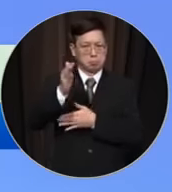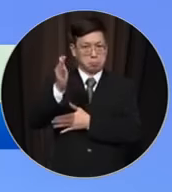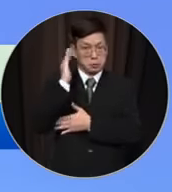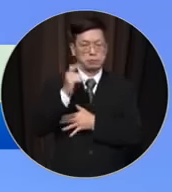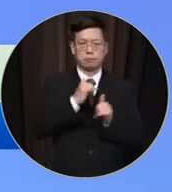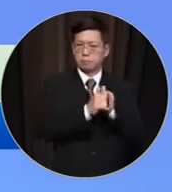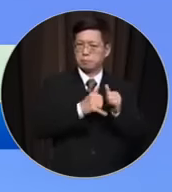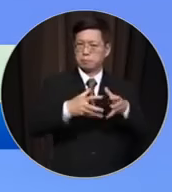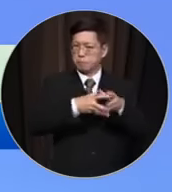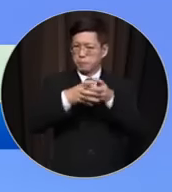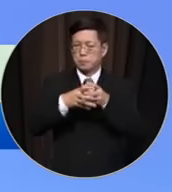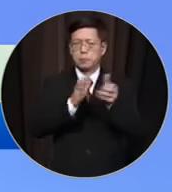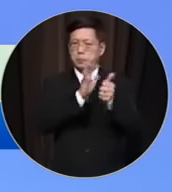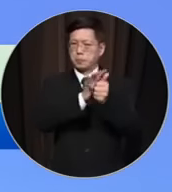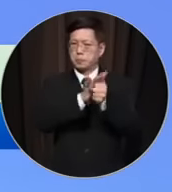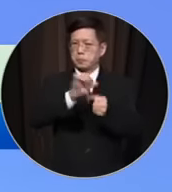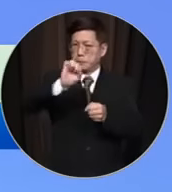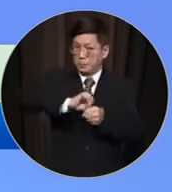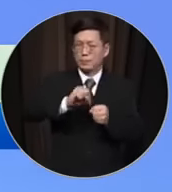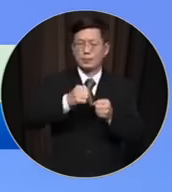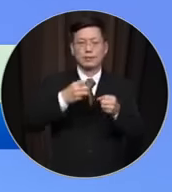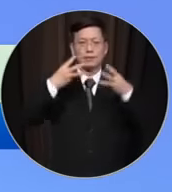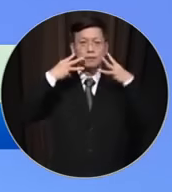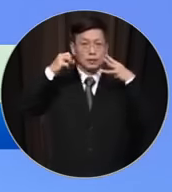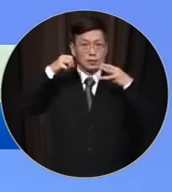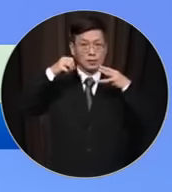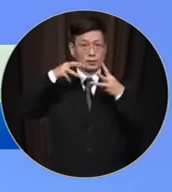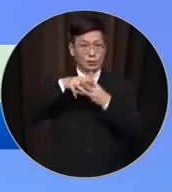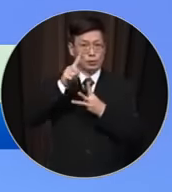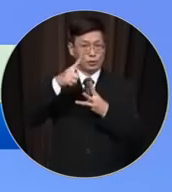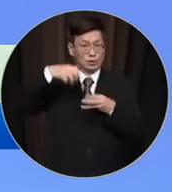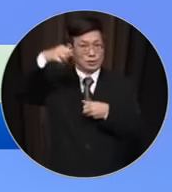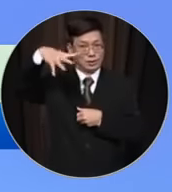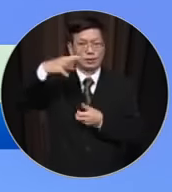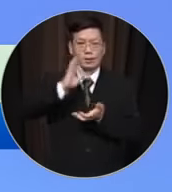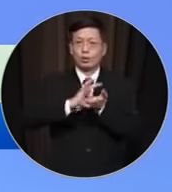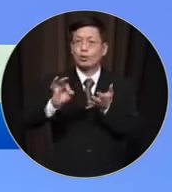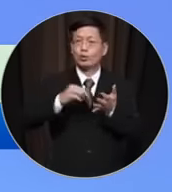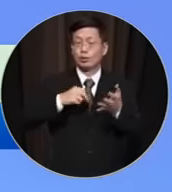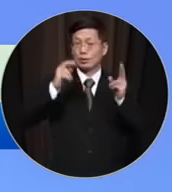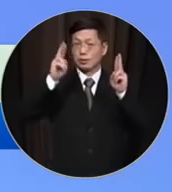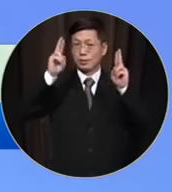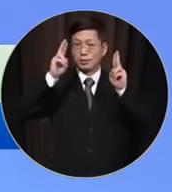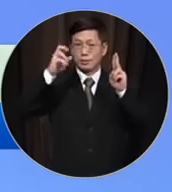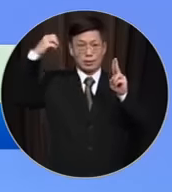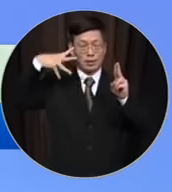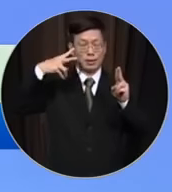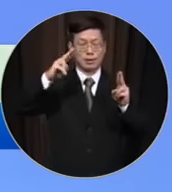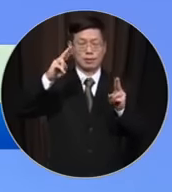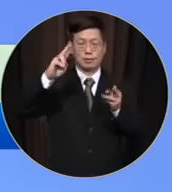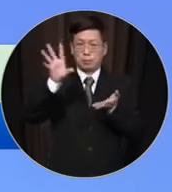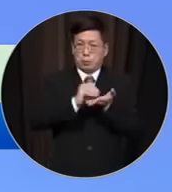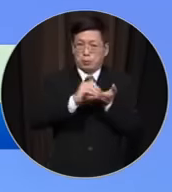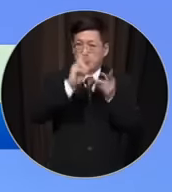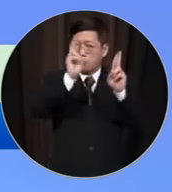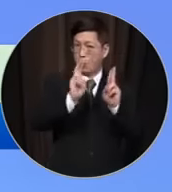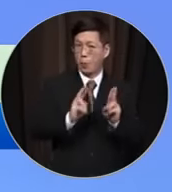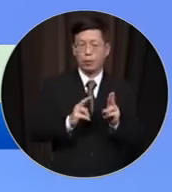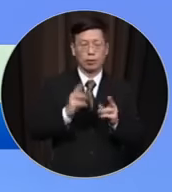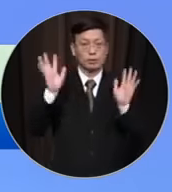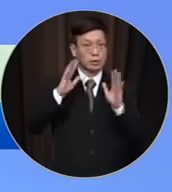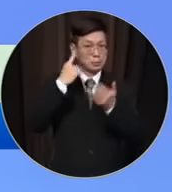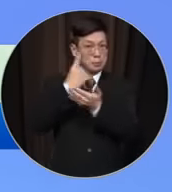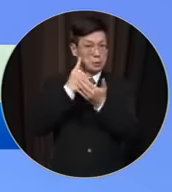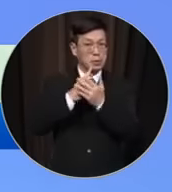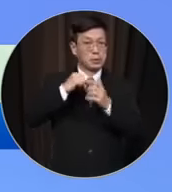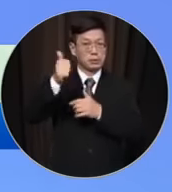资源，帮他们设了非洲一盏灯，利用非洲的太阳能，小孩子每天必须到学校来上课8小时才能